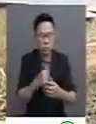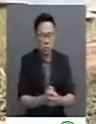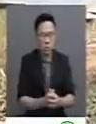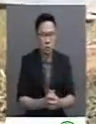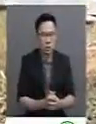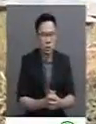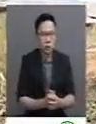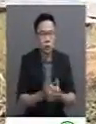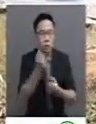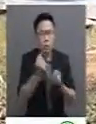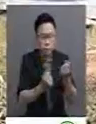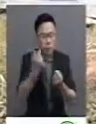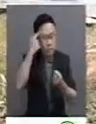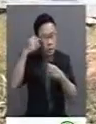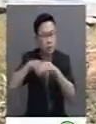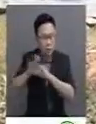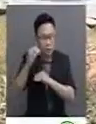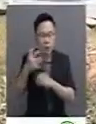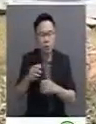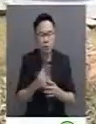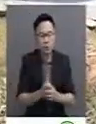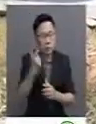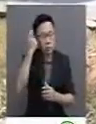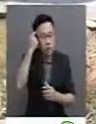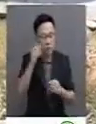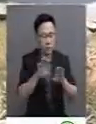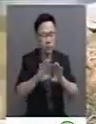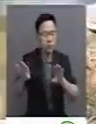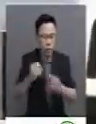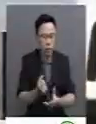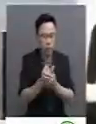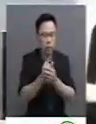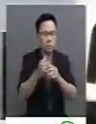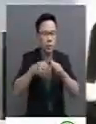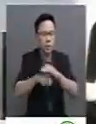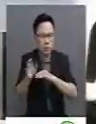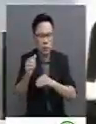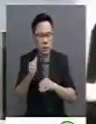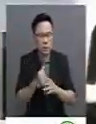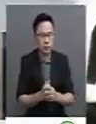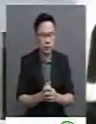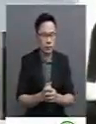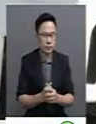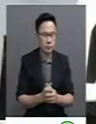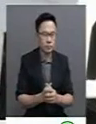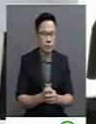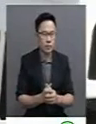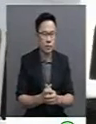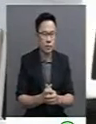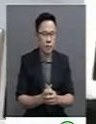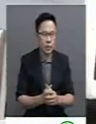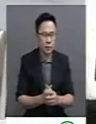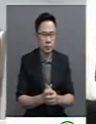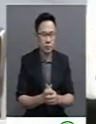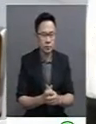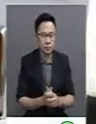องนะครับคนขับคาดว่าน่าจะอาศัยจังหวะฮะทีมกระจกนะฮะรถแล้วก็หนีเอาตัวรอดมาแล้วก็ห